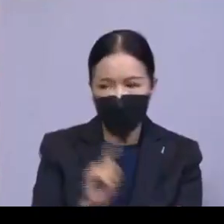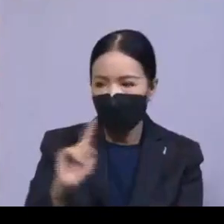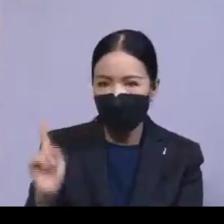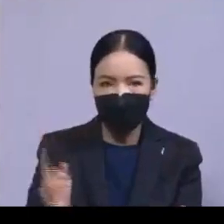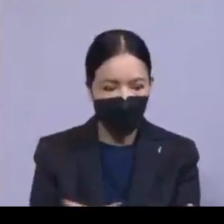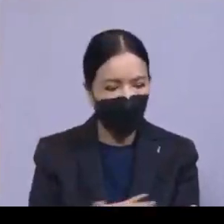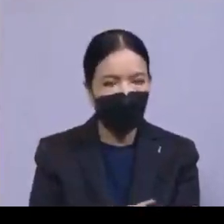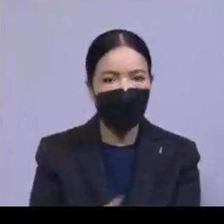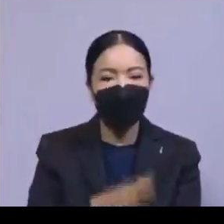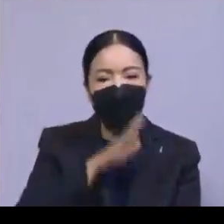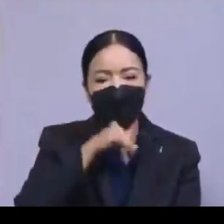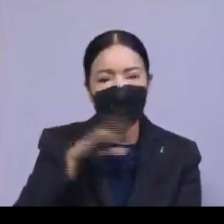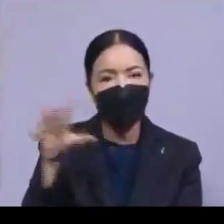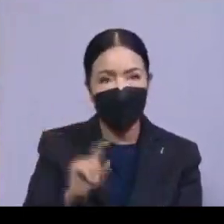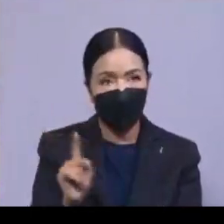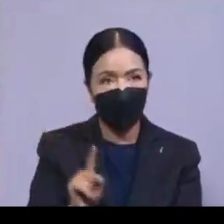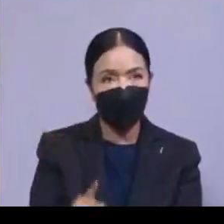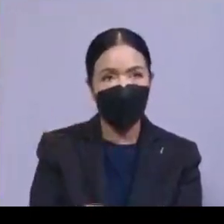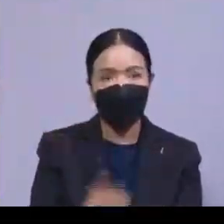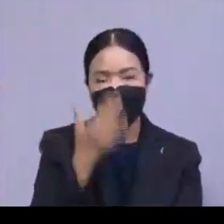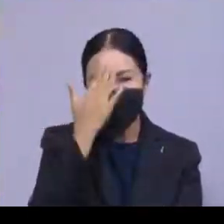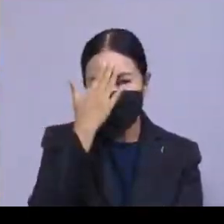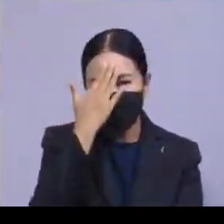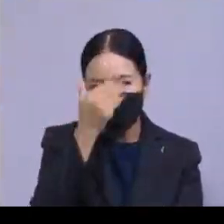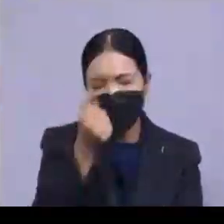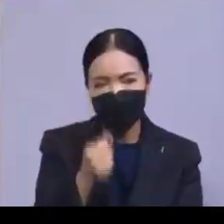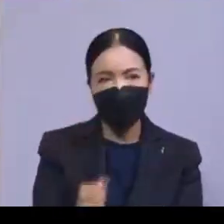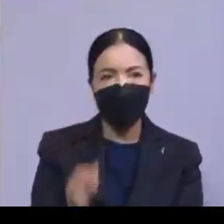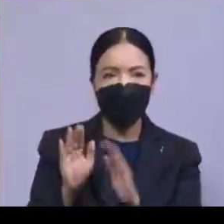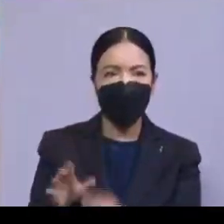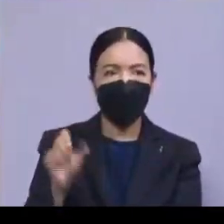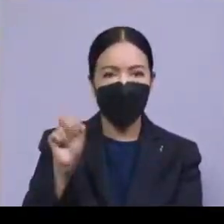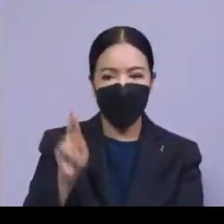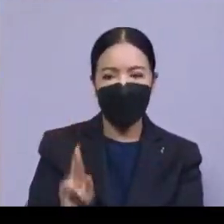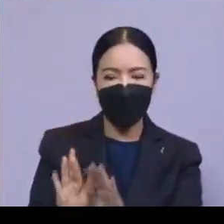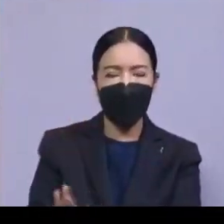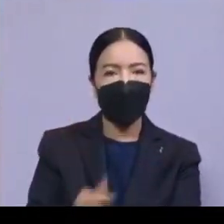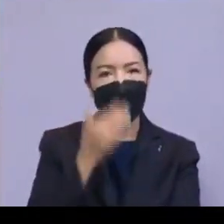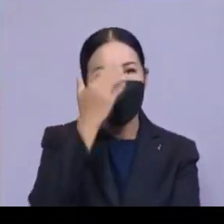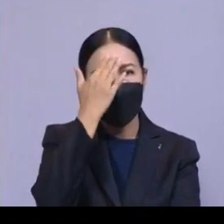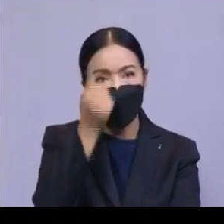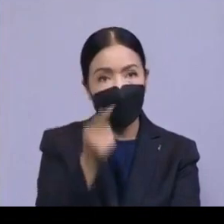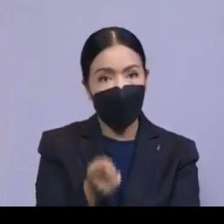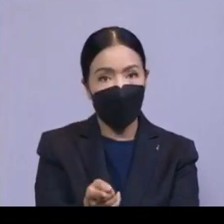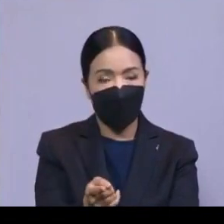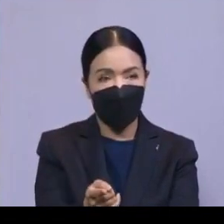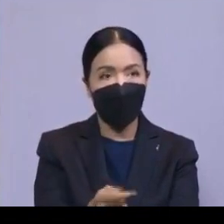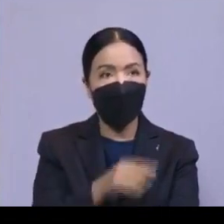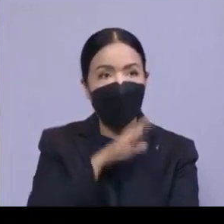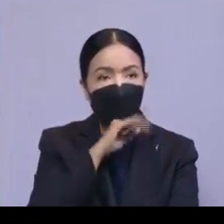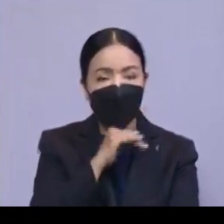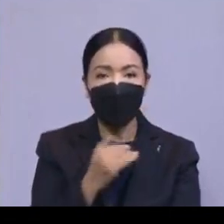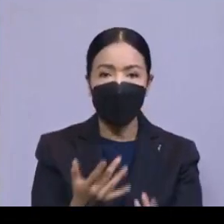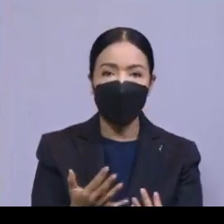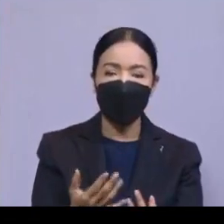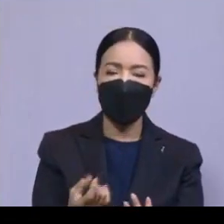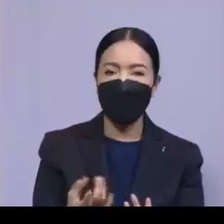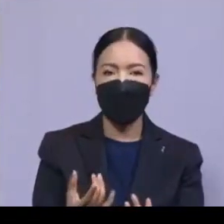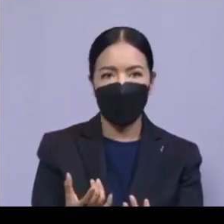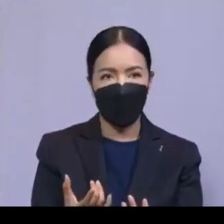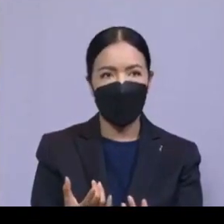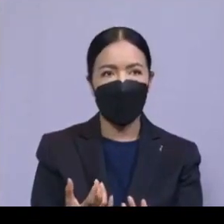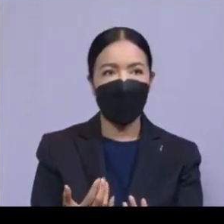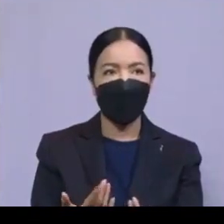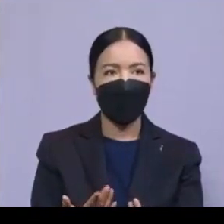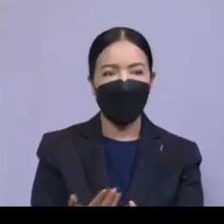เขาว่าเอาหมูมาจากไหนทำไมมาจากตุลย์มันเขียวแล้วก็หรือเปล่า 5หมูรอการระบายว่าระเบิดไป